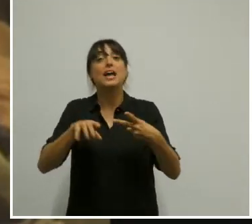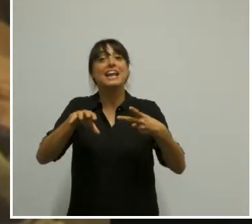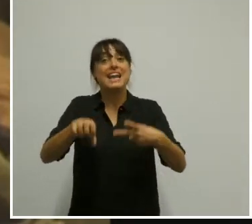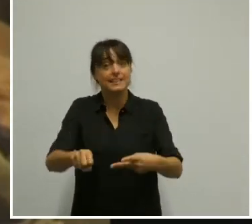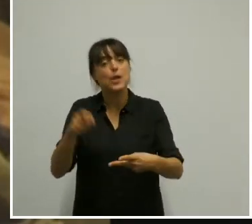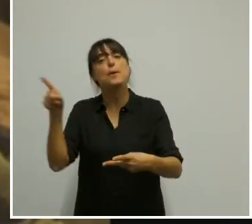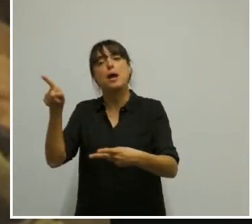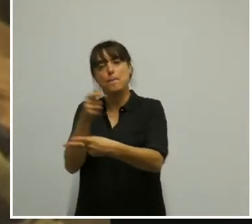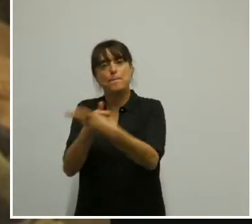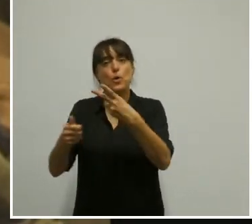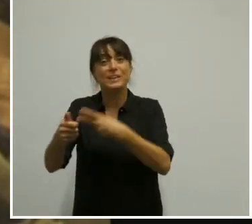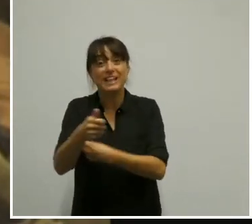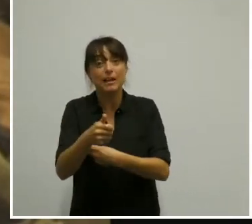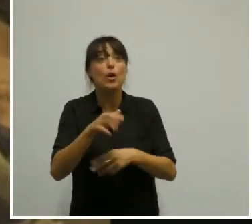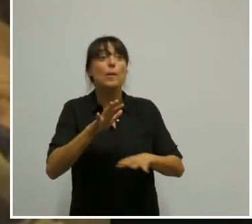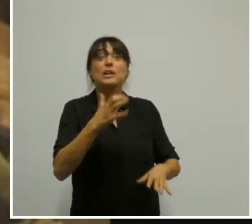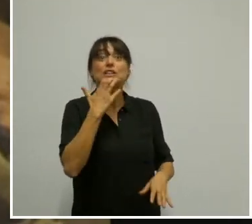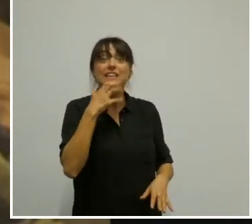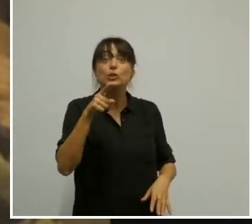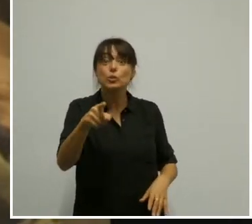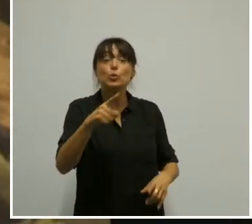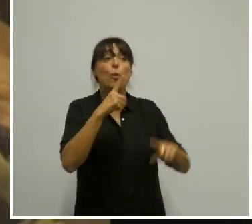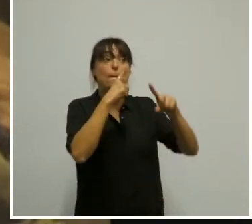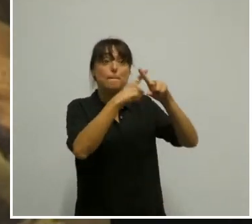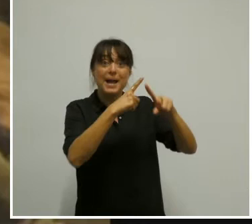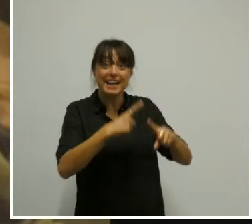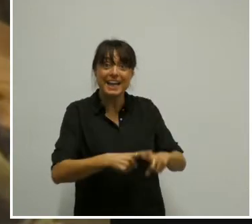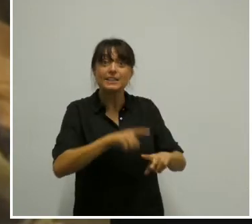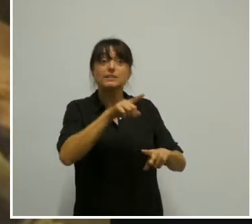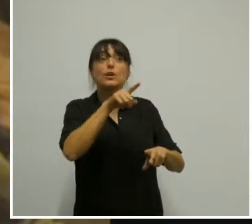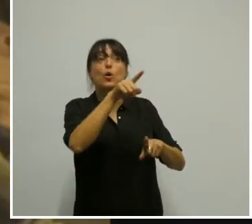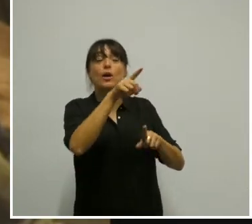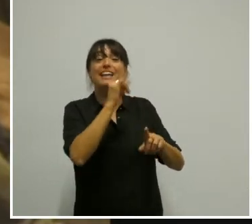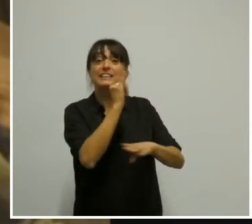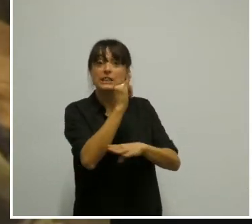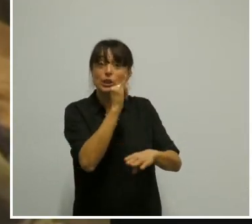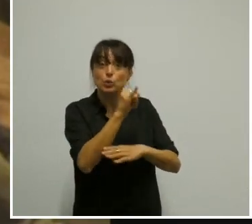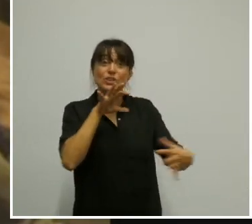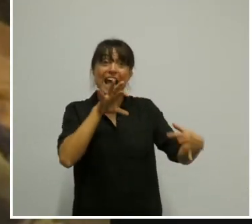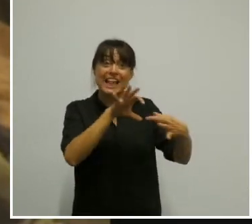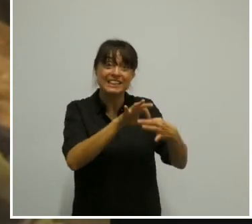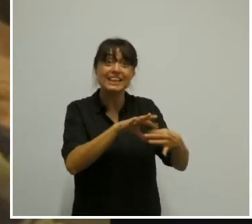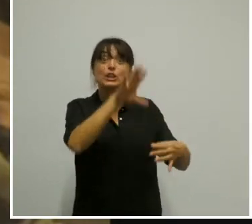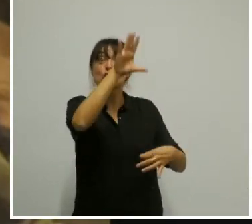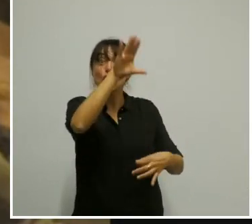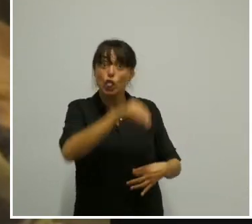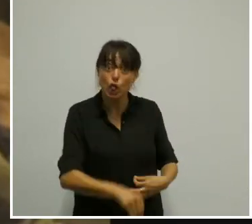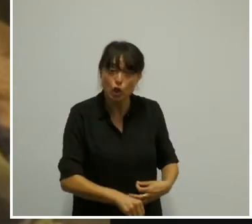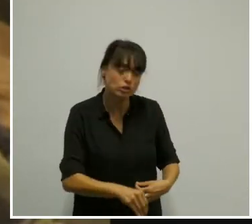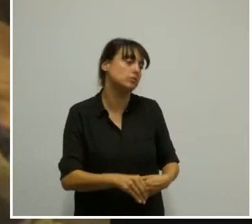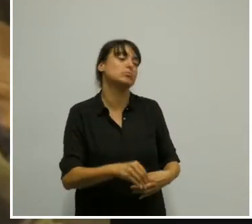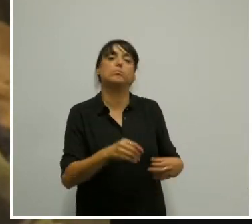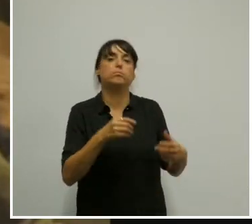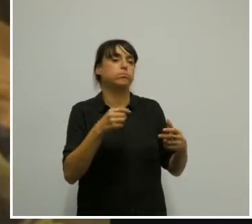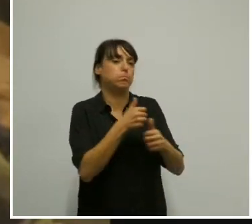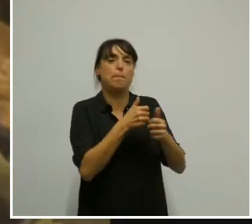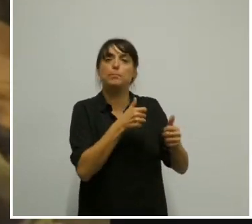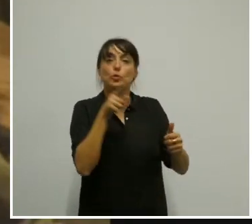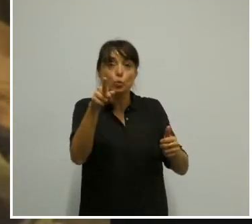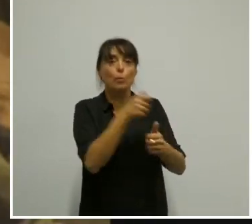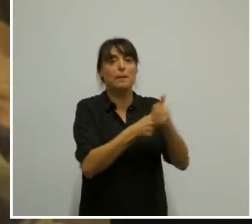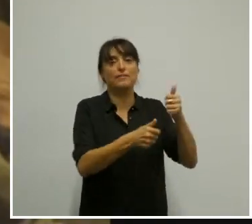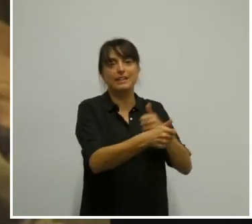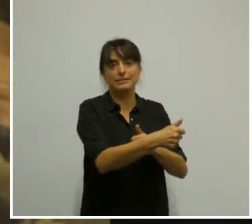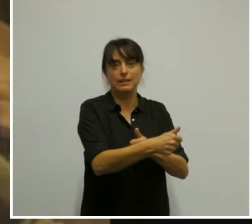escrits i pels de referència, però no es doten de recursos. Bueno, i a part, que no sé, és un concepte d'agafar-los del